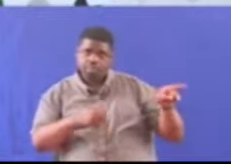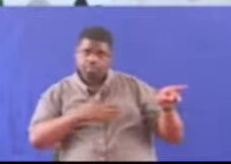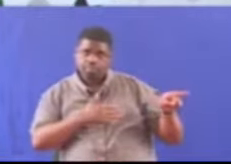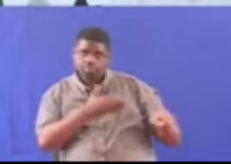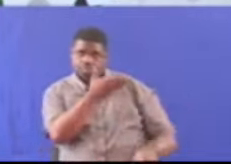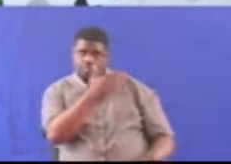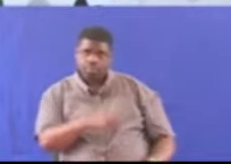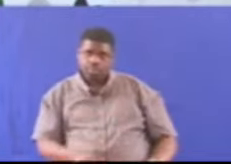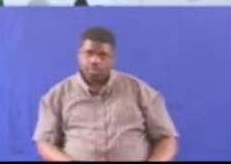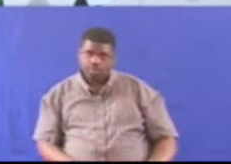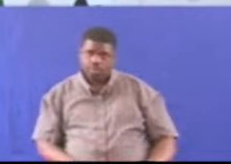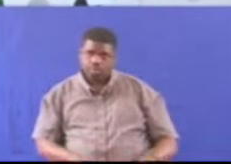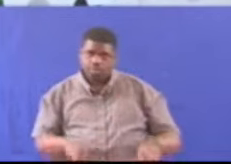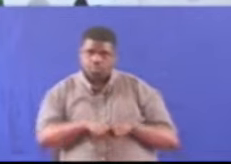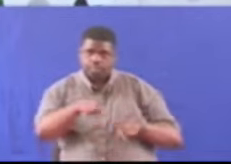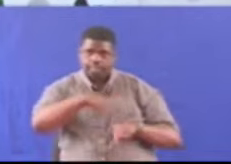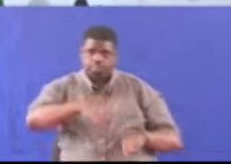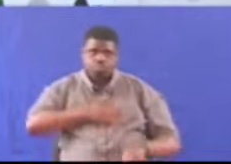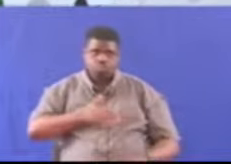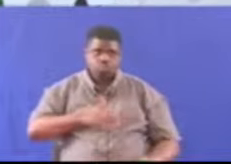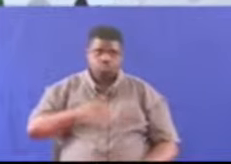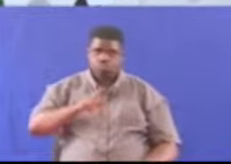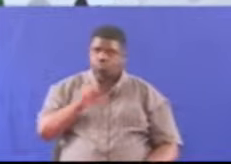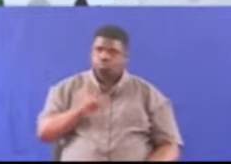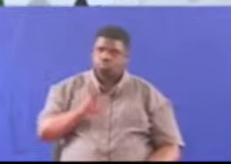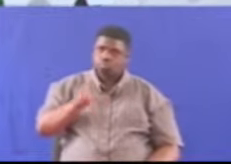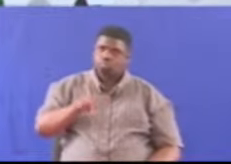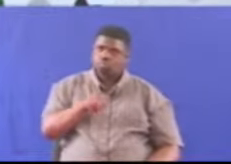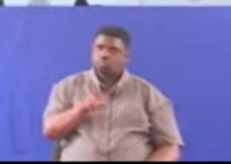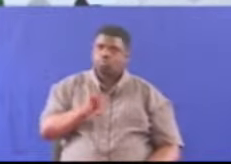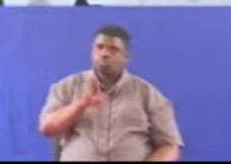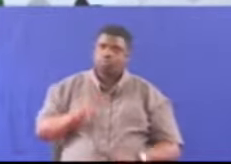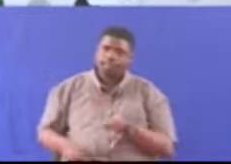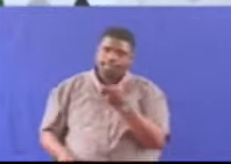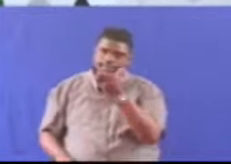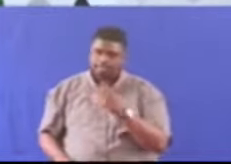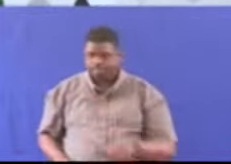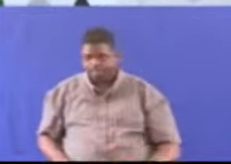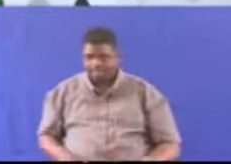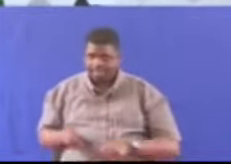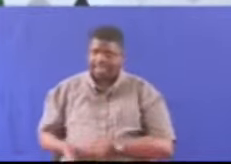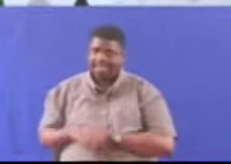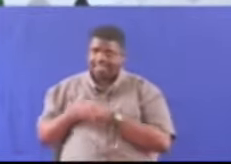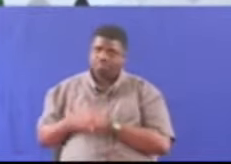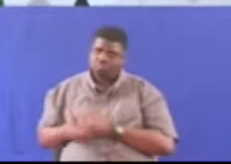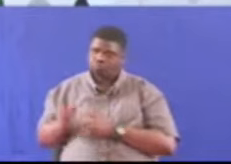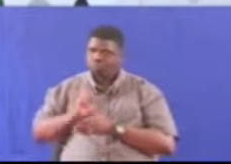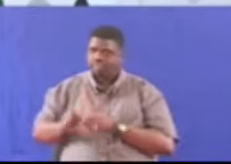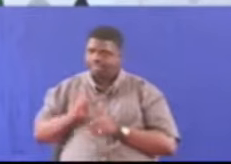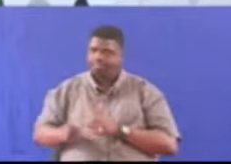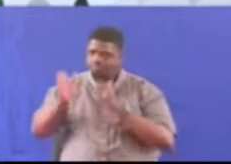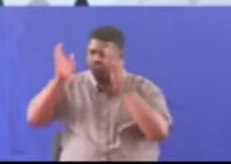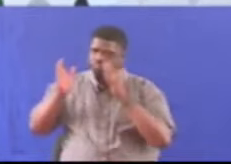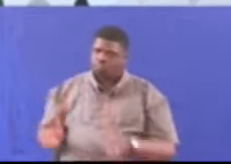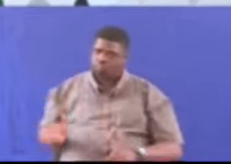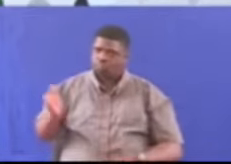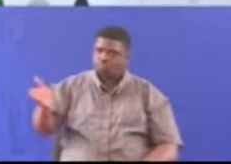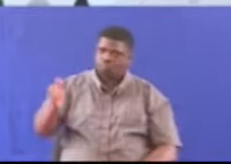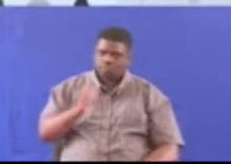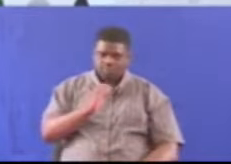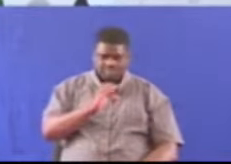ndugu yetu Azan Zungu, Mheshimiwa Naibu Katibu Mkuu wa